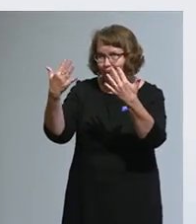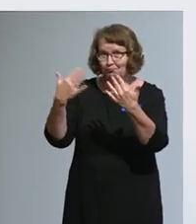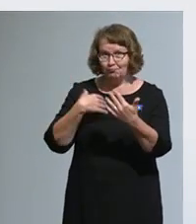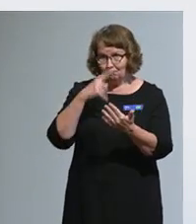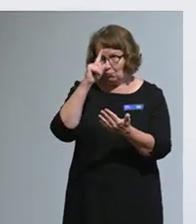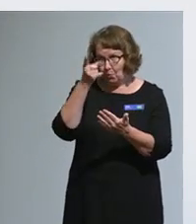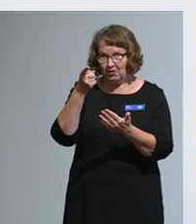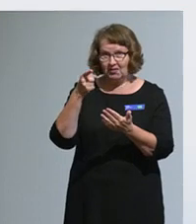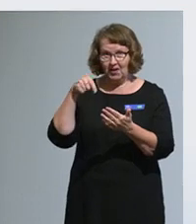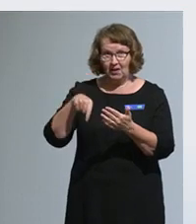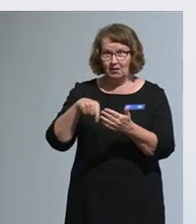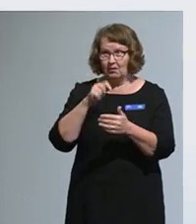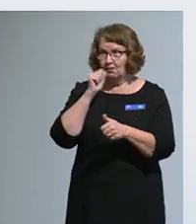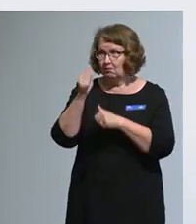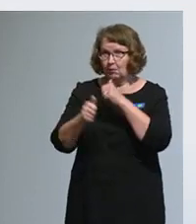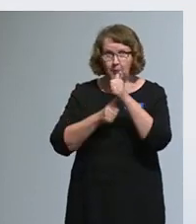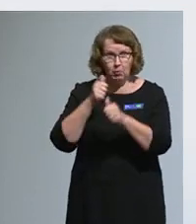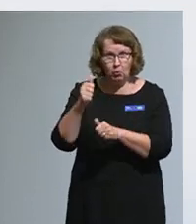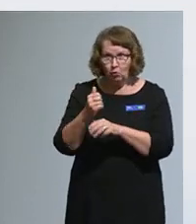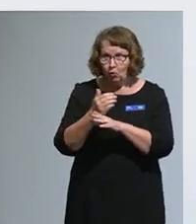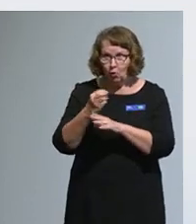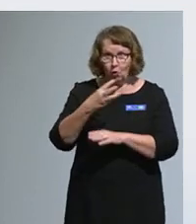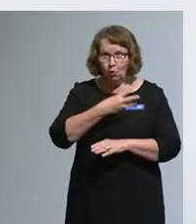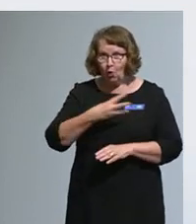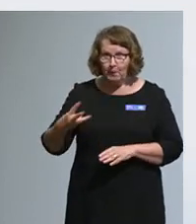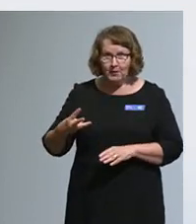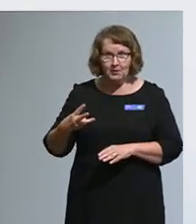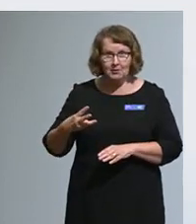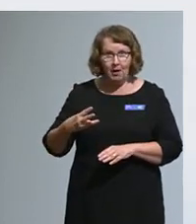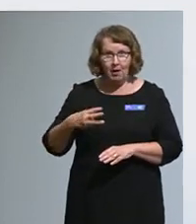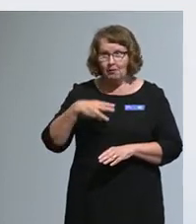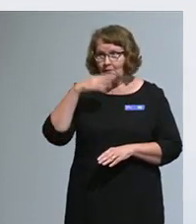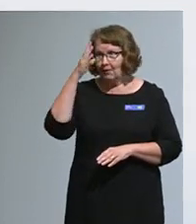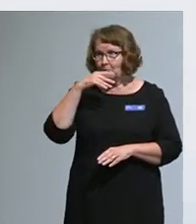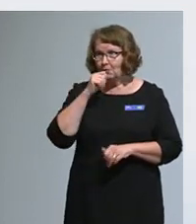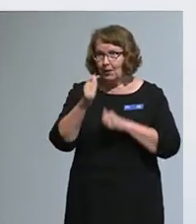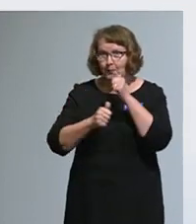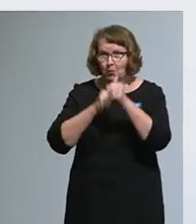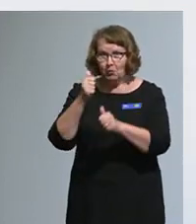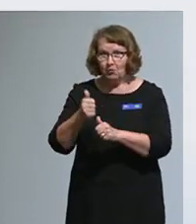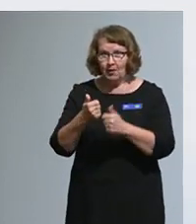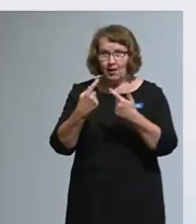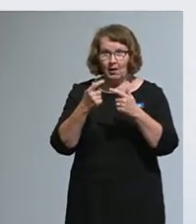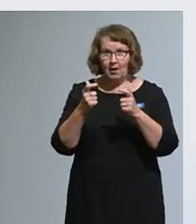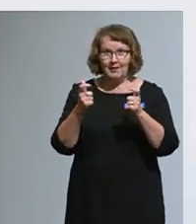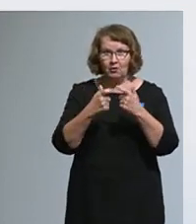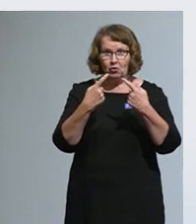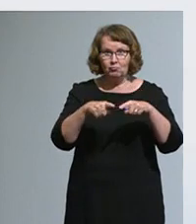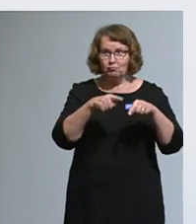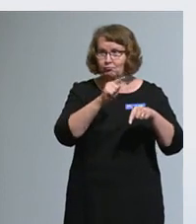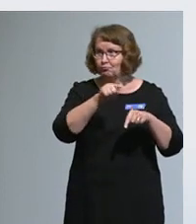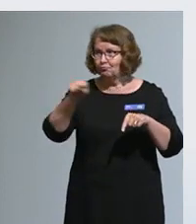tähän on ilmoittautunut noin 300 ihmistä eri järjestötoiminnan piiristä.